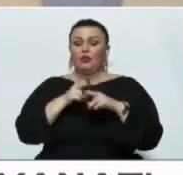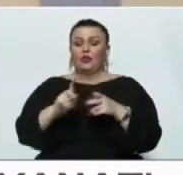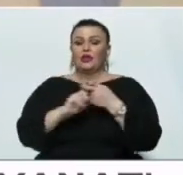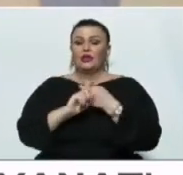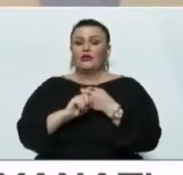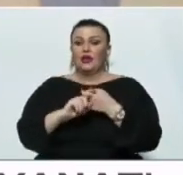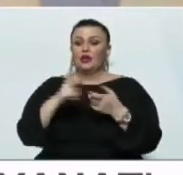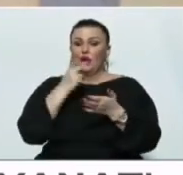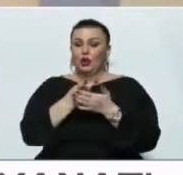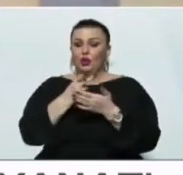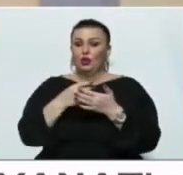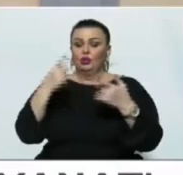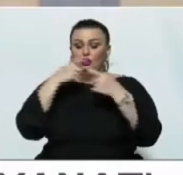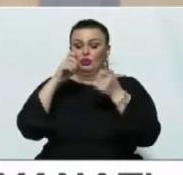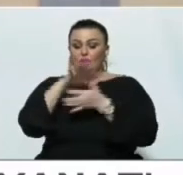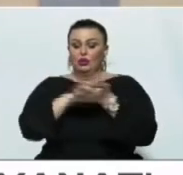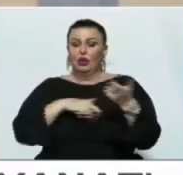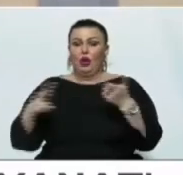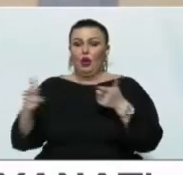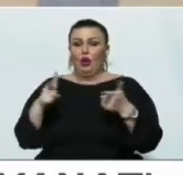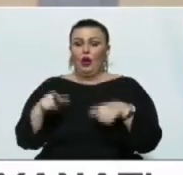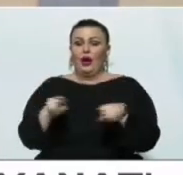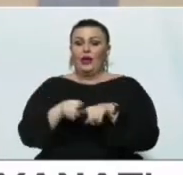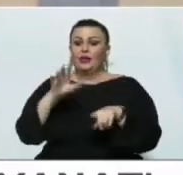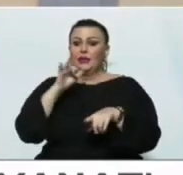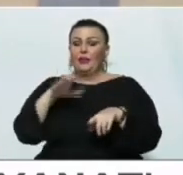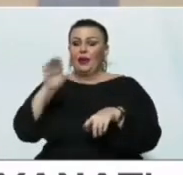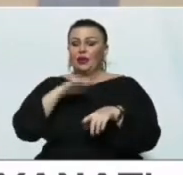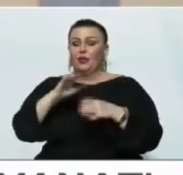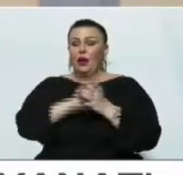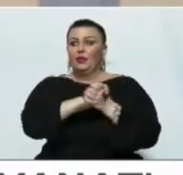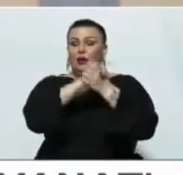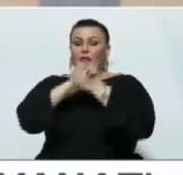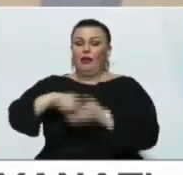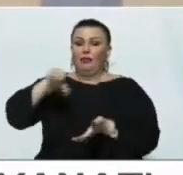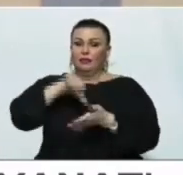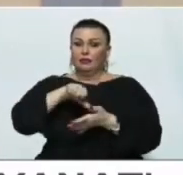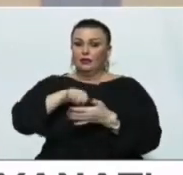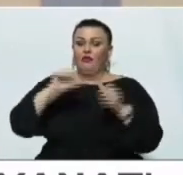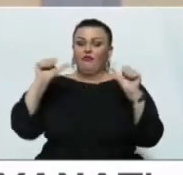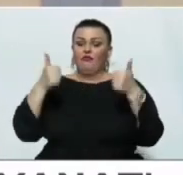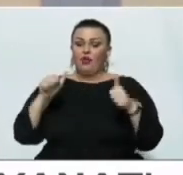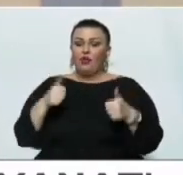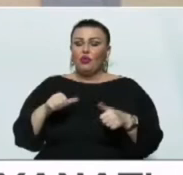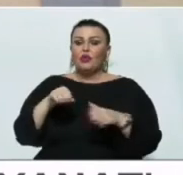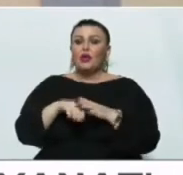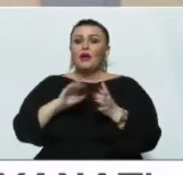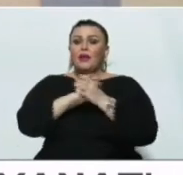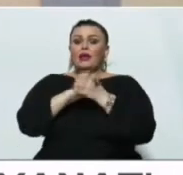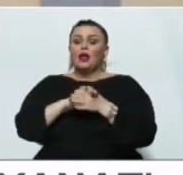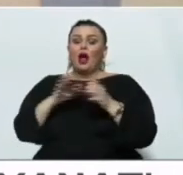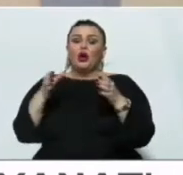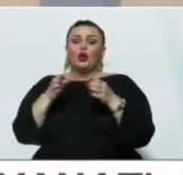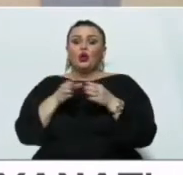həm gördüyünüz kimi bəyanat hazırladıq, həm də eyni zamanda bütün beynəlxalq təşkilatlara, beynəlxalq forumlara, beynəlxalq